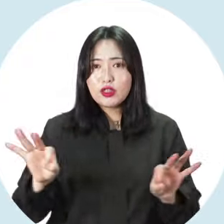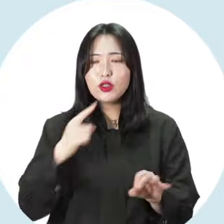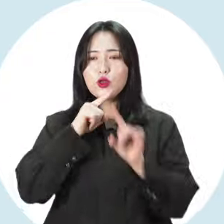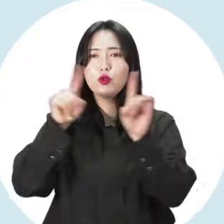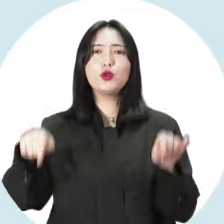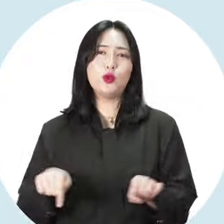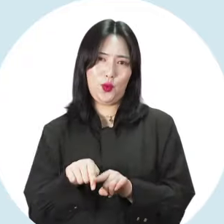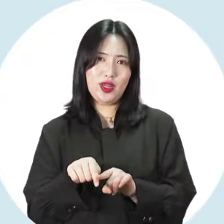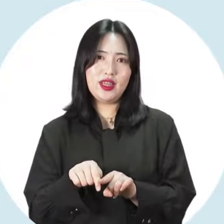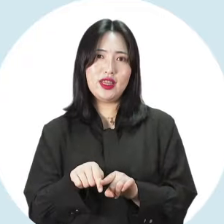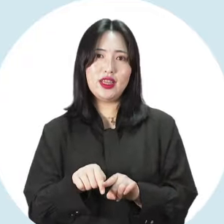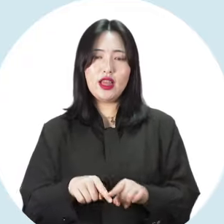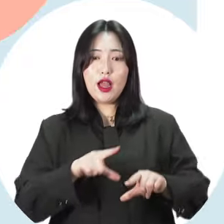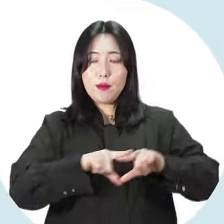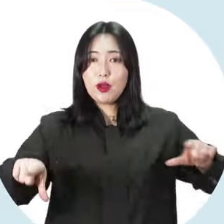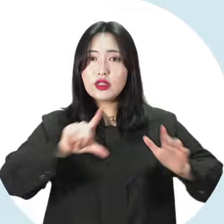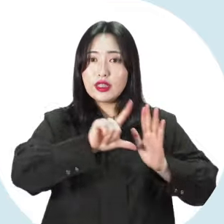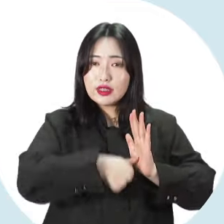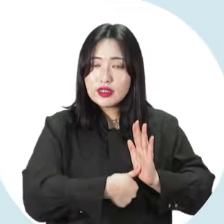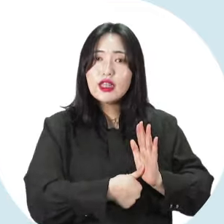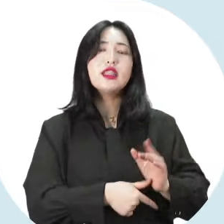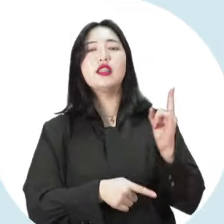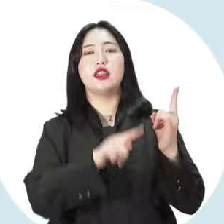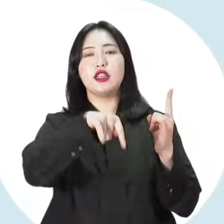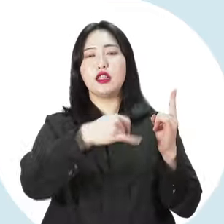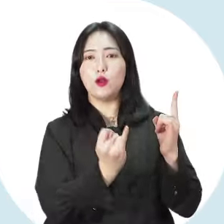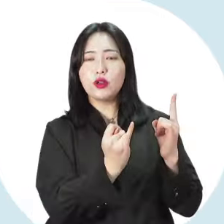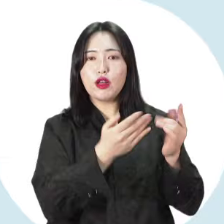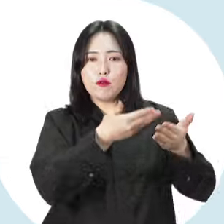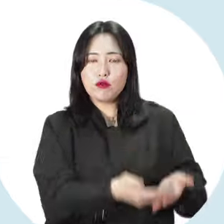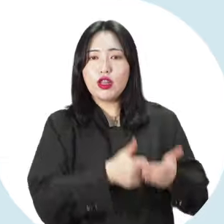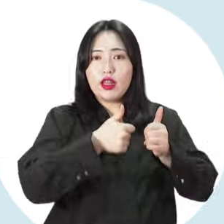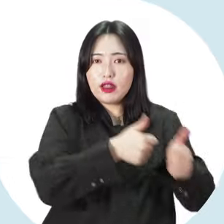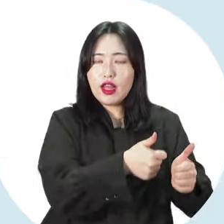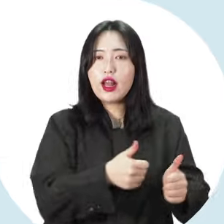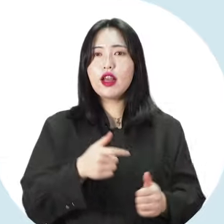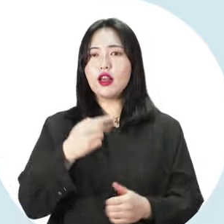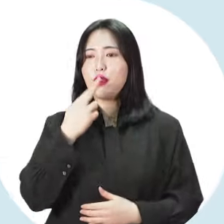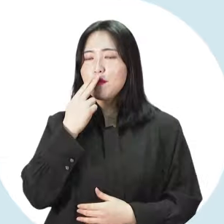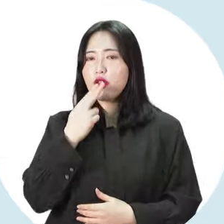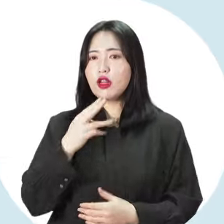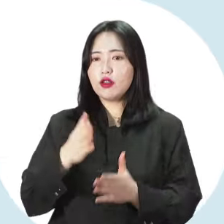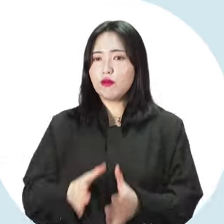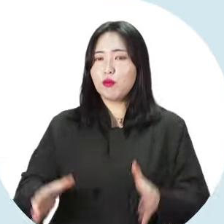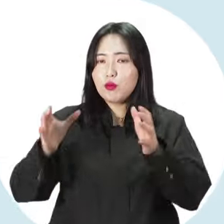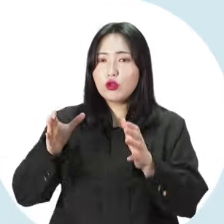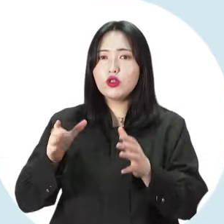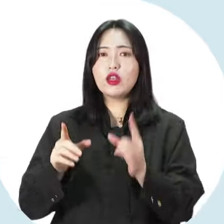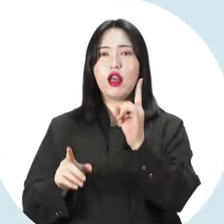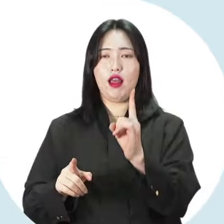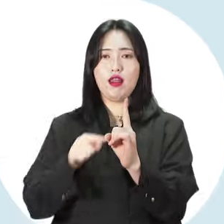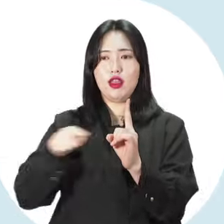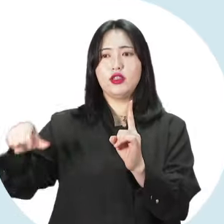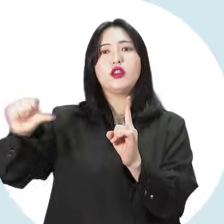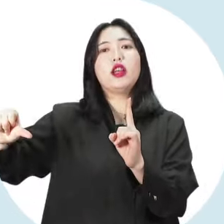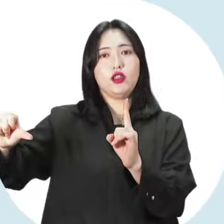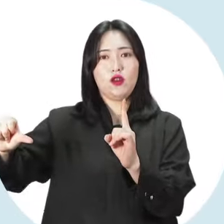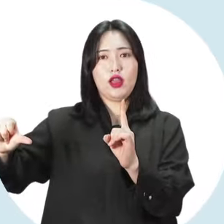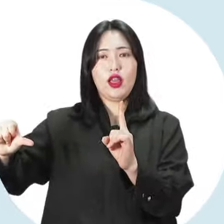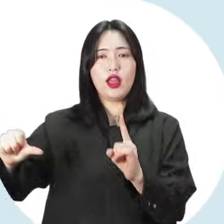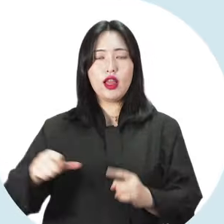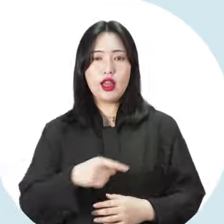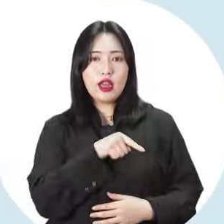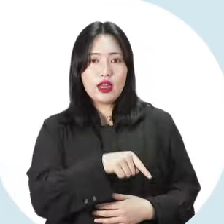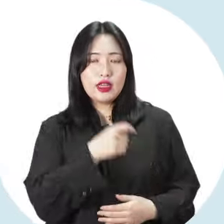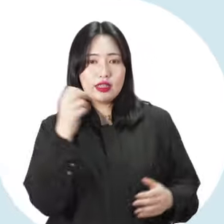폐건전지, 종이팩이고 평상시는 자원 1kg당 종량제 봉투 1매, 최대